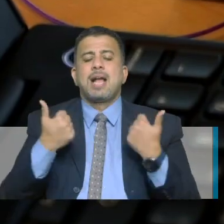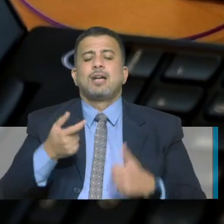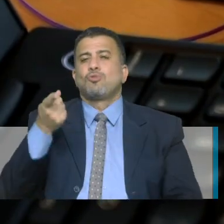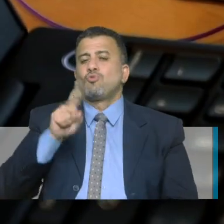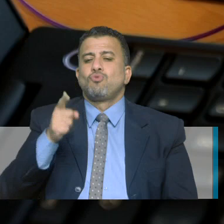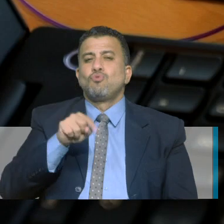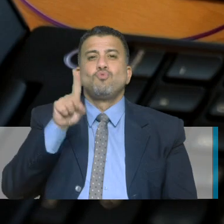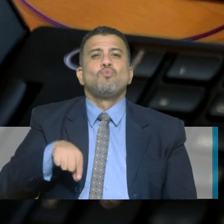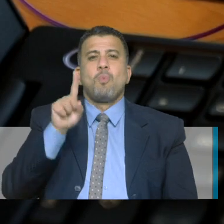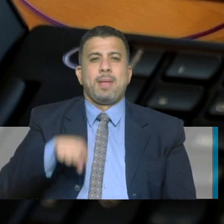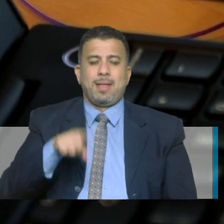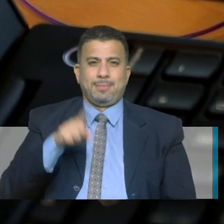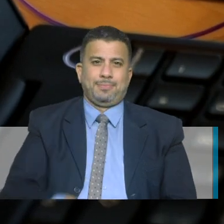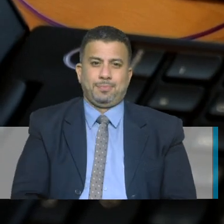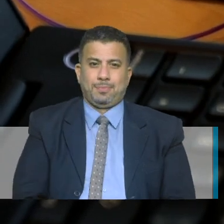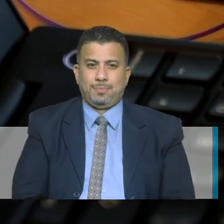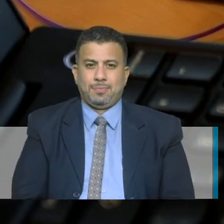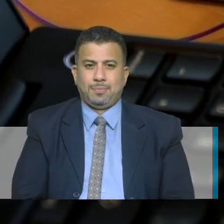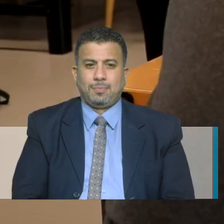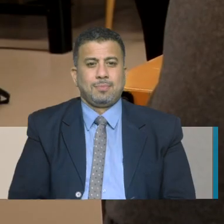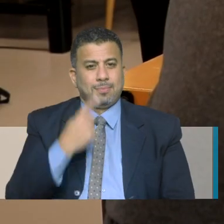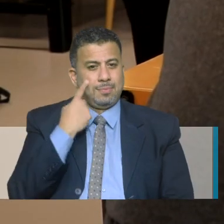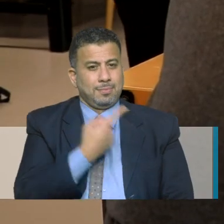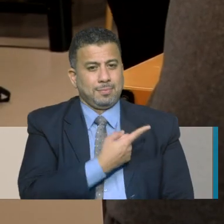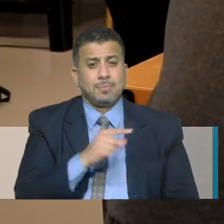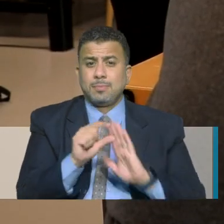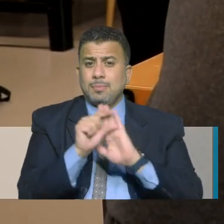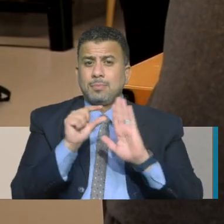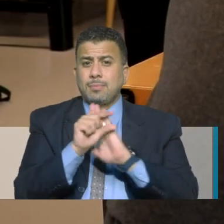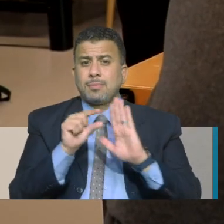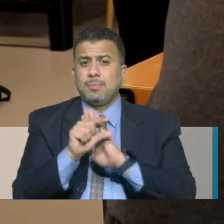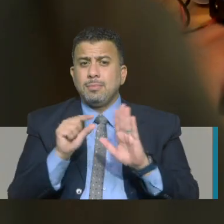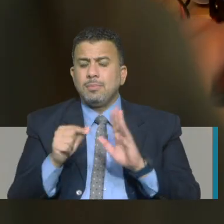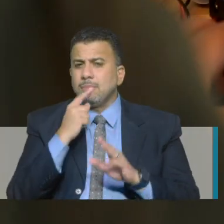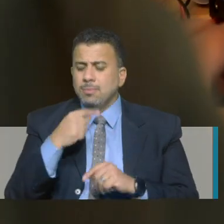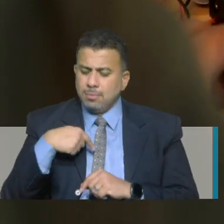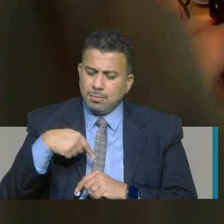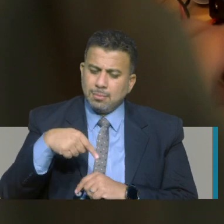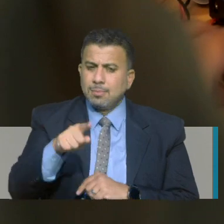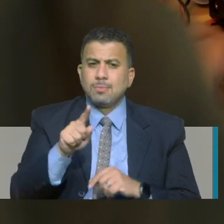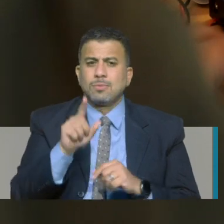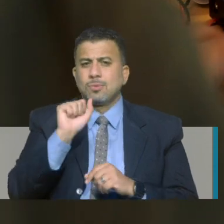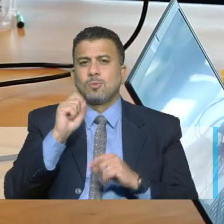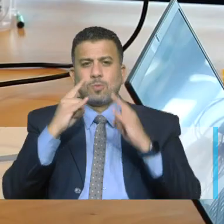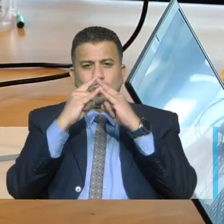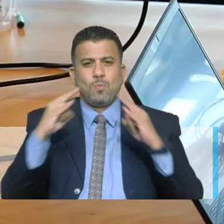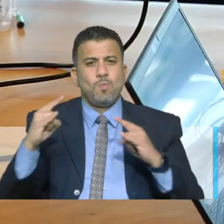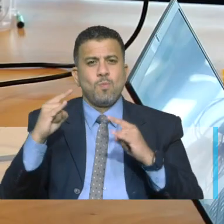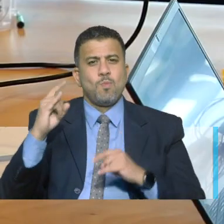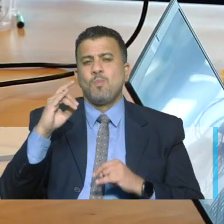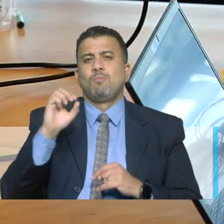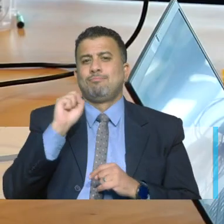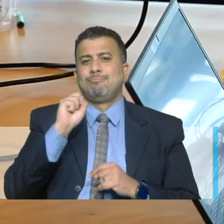اليومية. هذا وتتنوع المواضيع المقدمة للمشاركين طوال فترة إقامة المخيم،